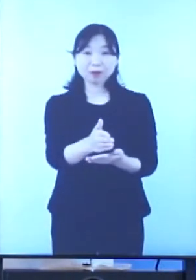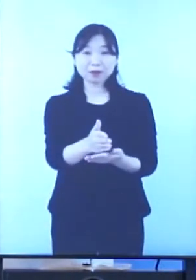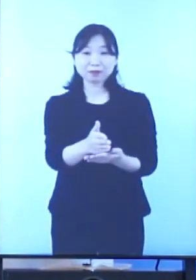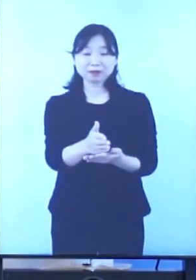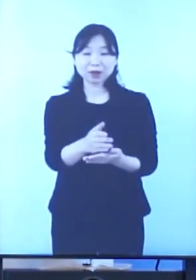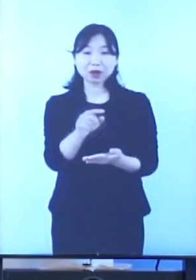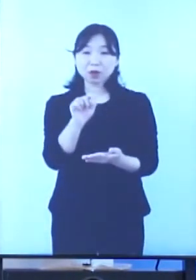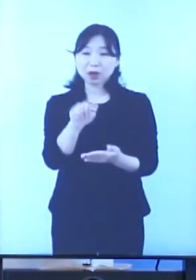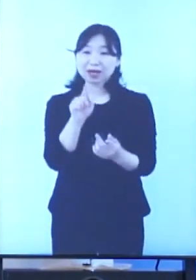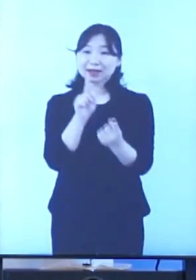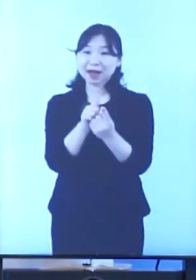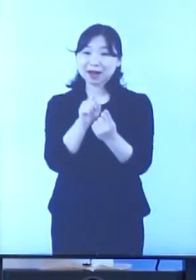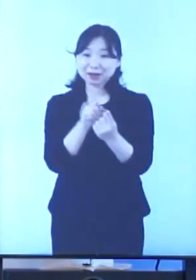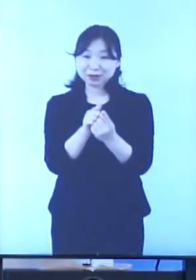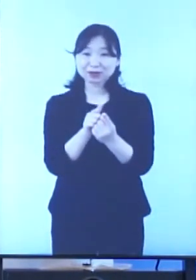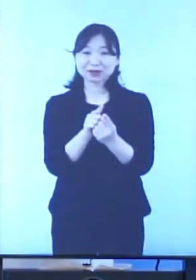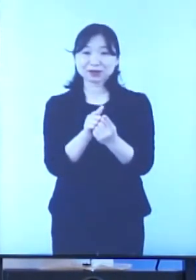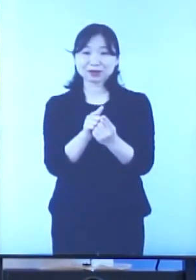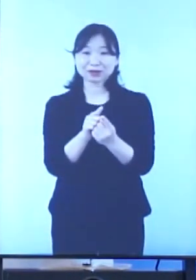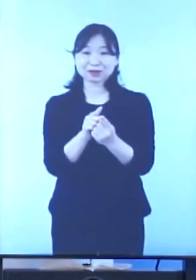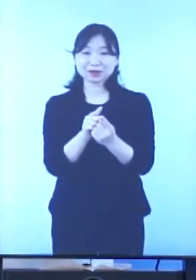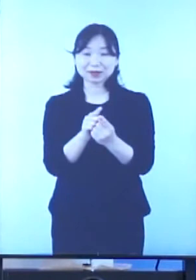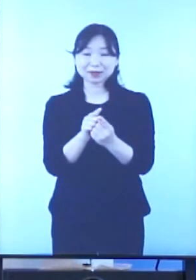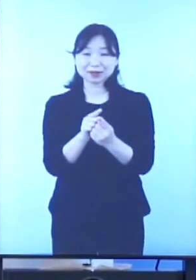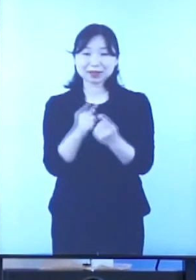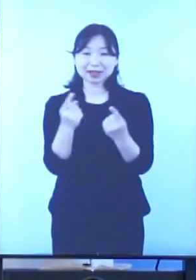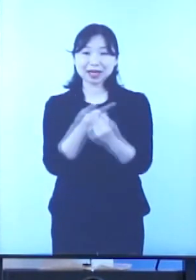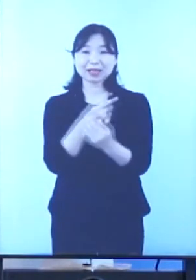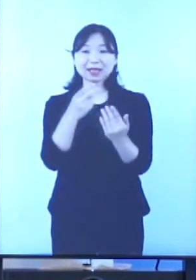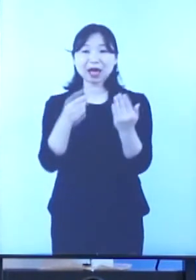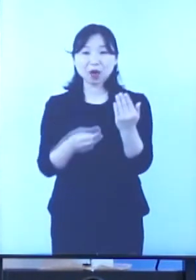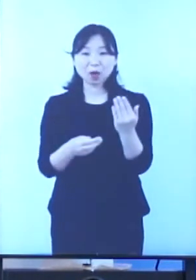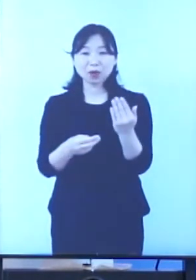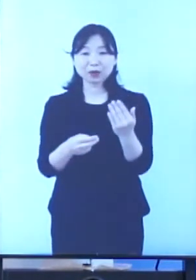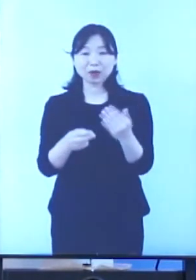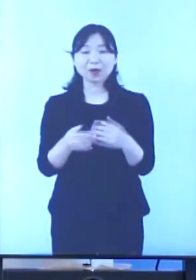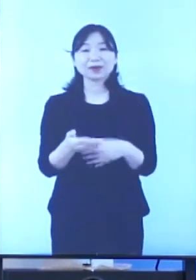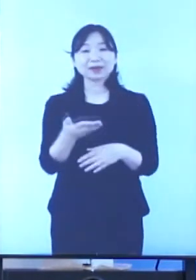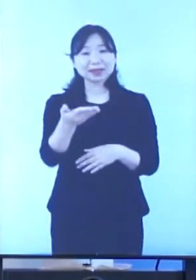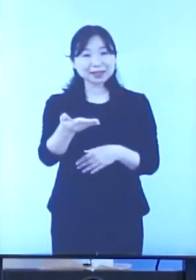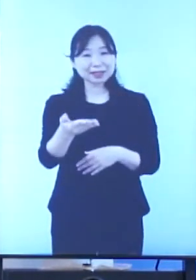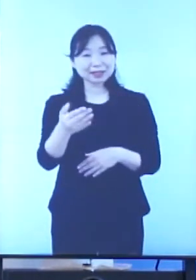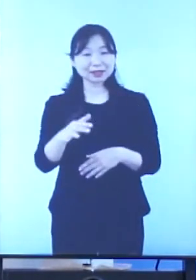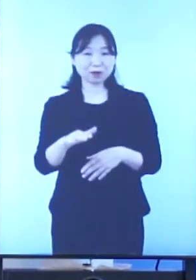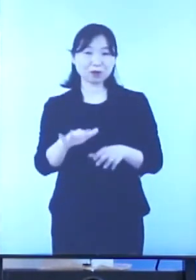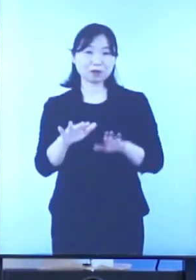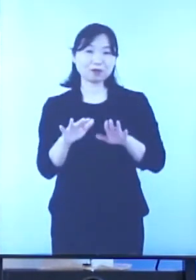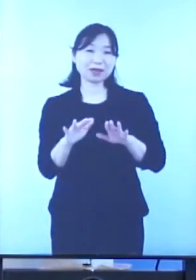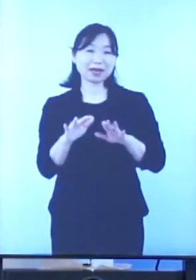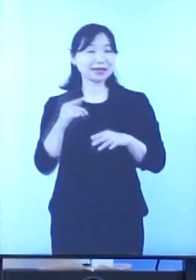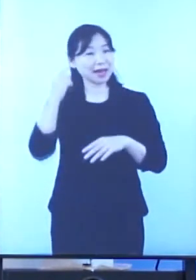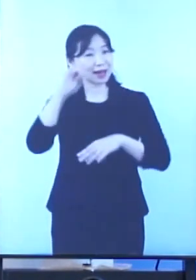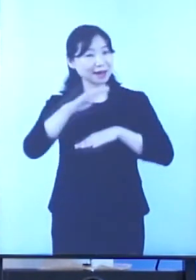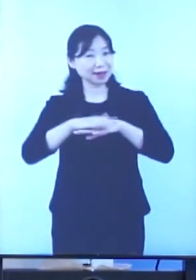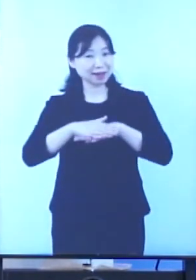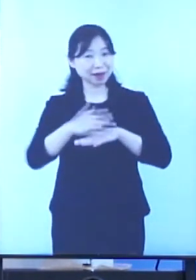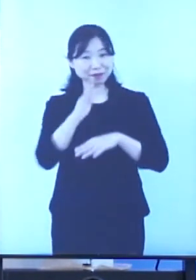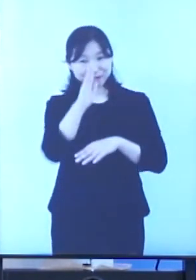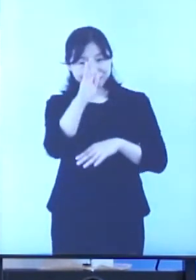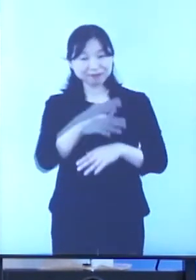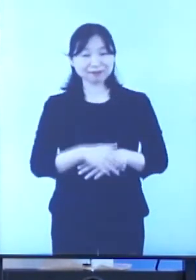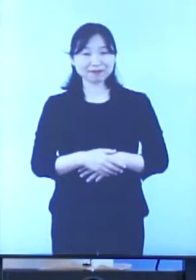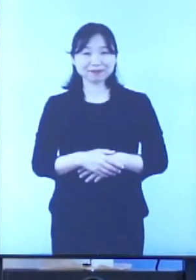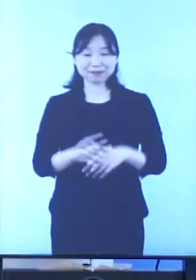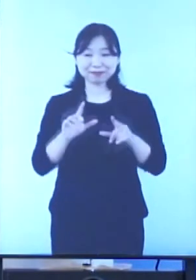これに対するですね、改正法に対する知事の受け止めを聞かせていただきたいと思います。 はい、どの部